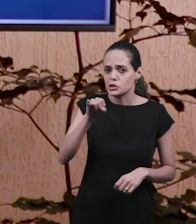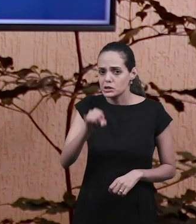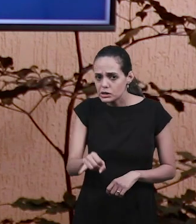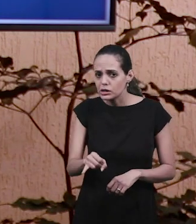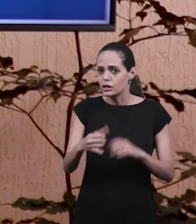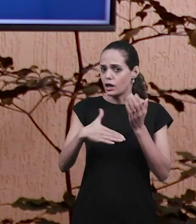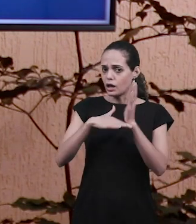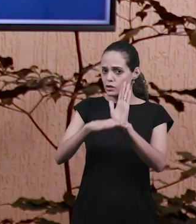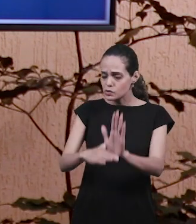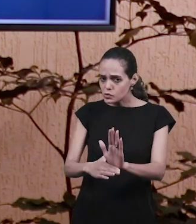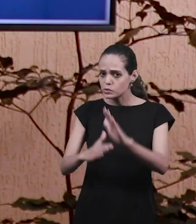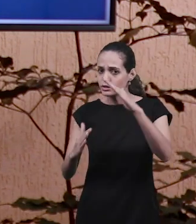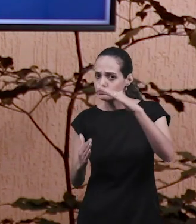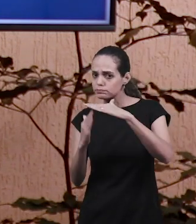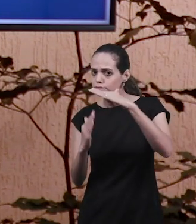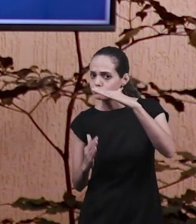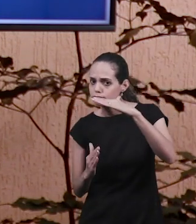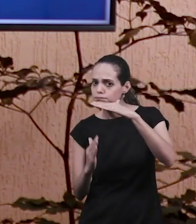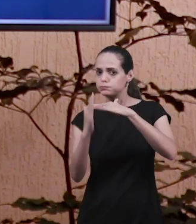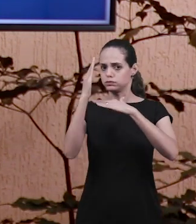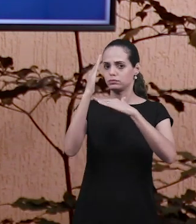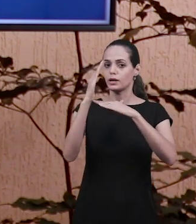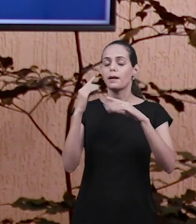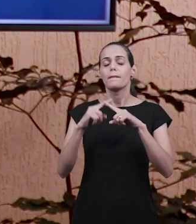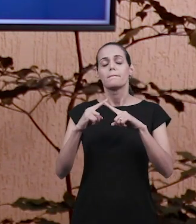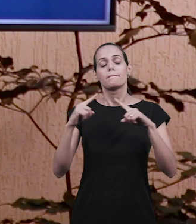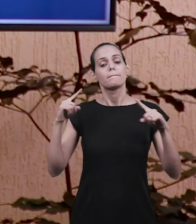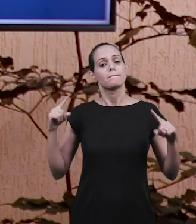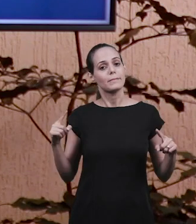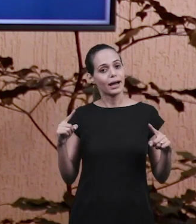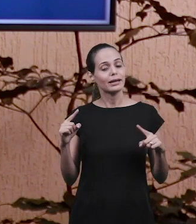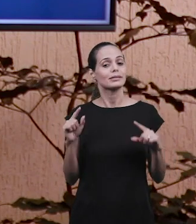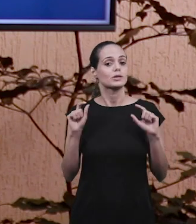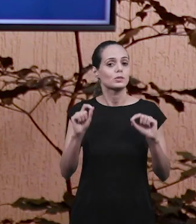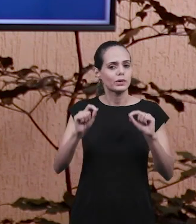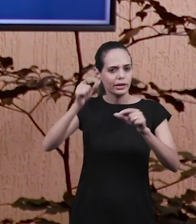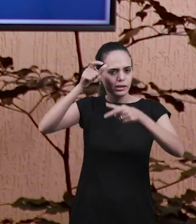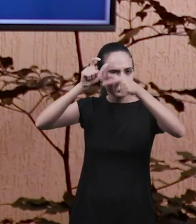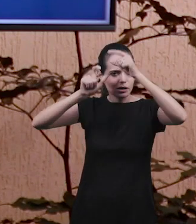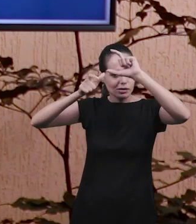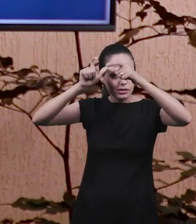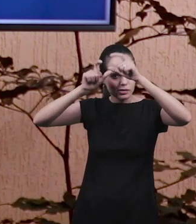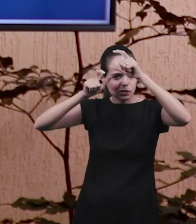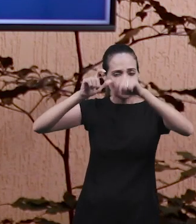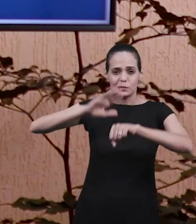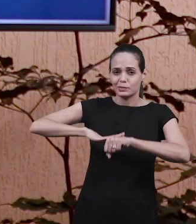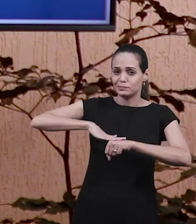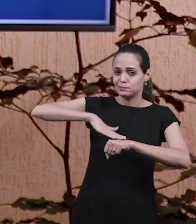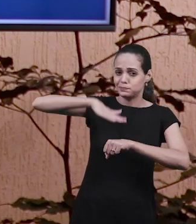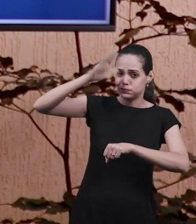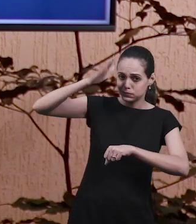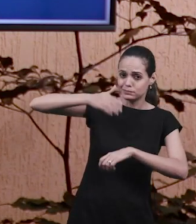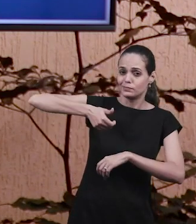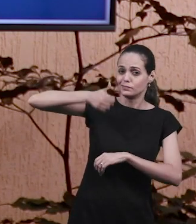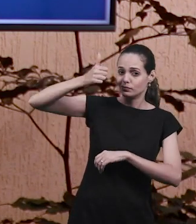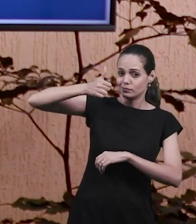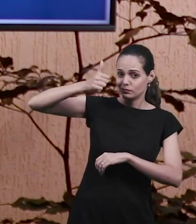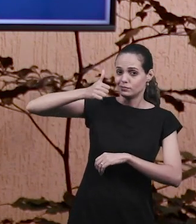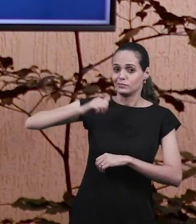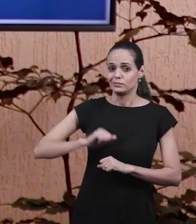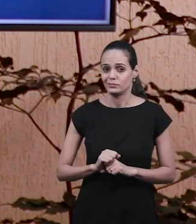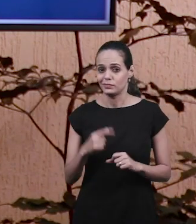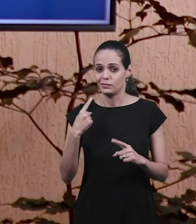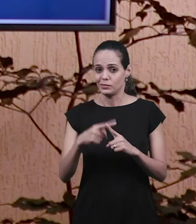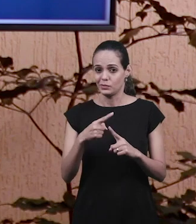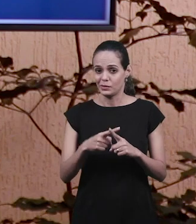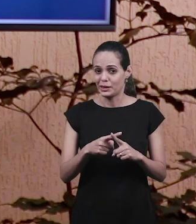intervention adaptée, va vaincre cela. La défaillance, sa différence, elle est plus grande de 6 mois et cet enfant,